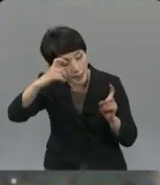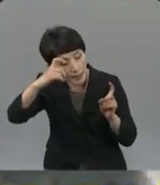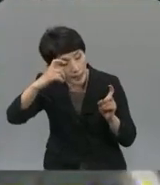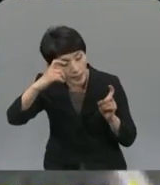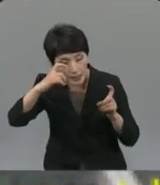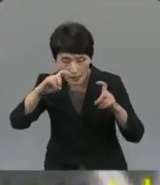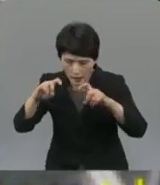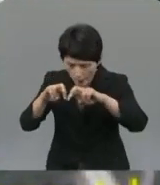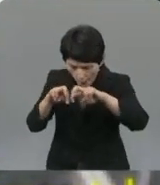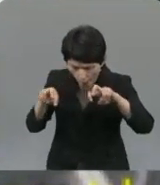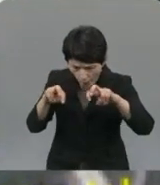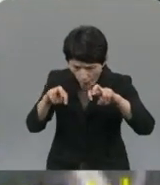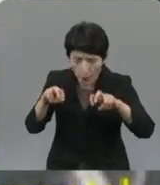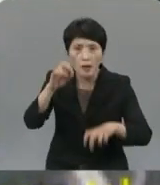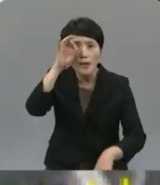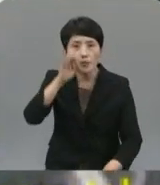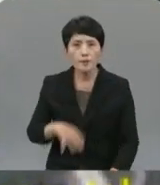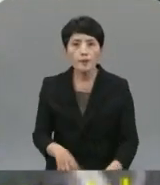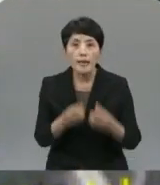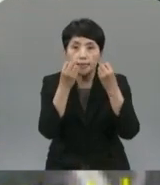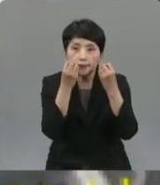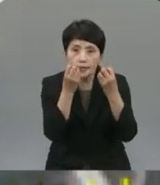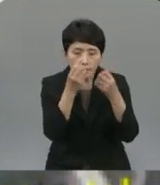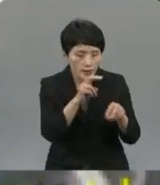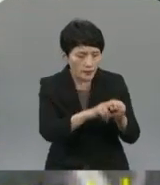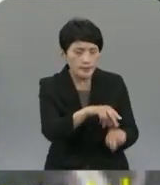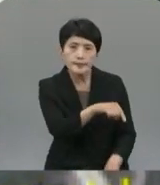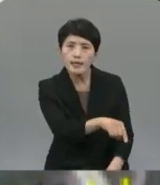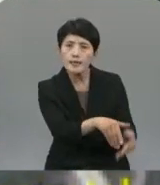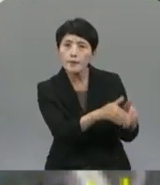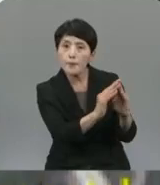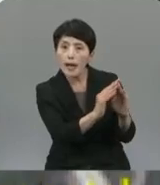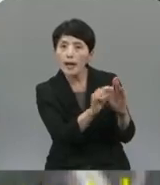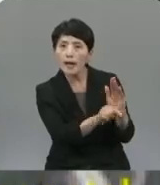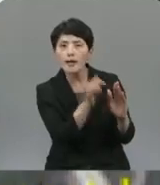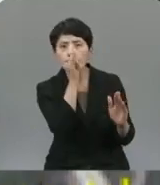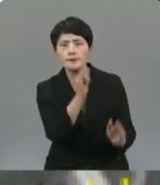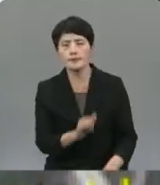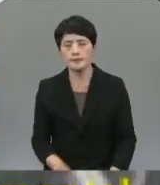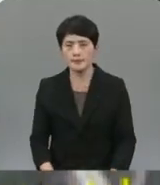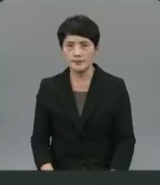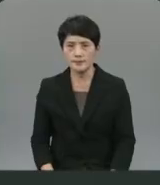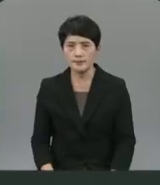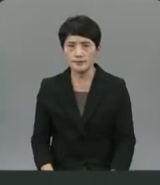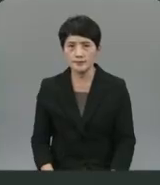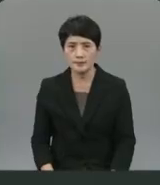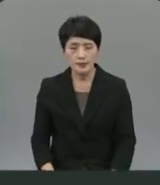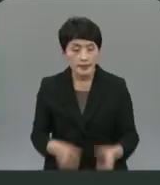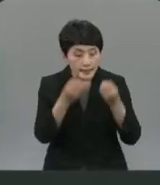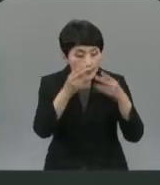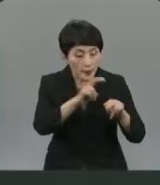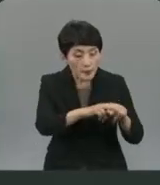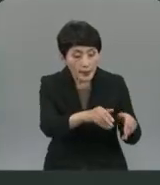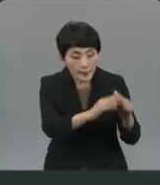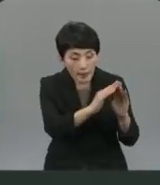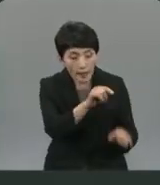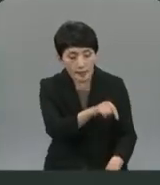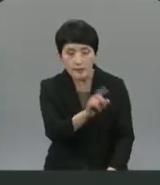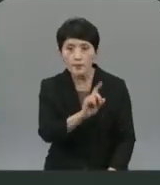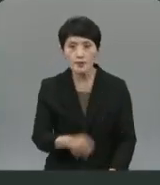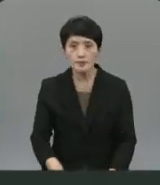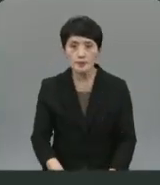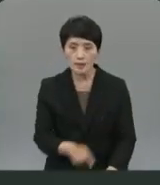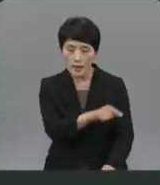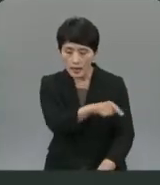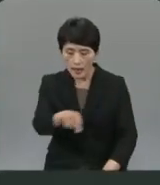洲电台消息，被认为是北韩东仓里西海卫星发射场新发射台的设施正在迅速进行施工。